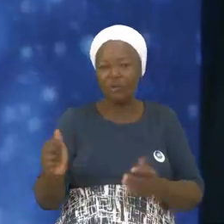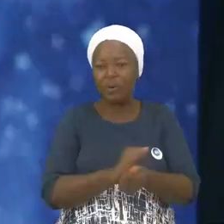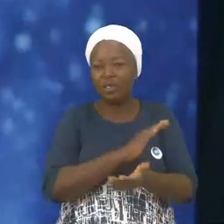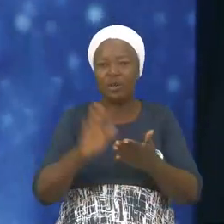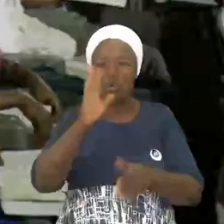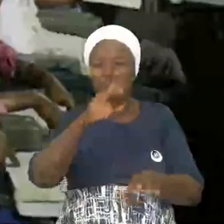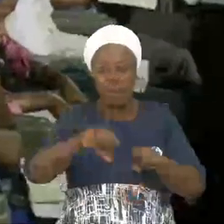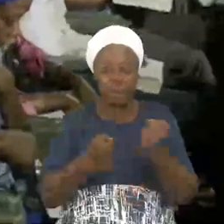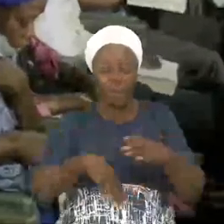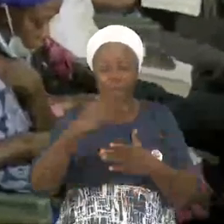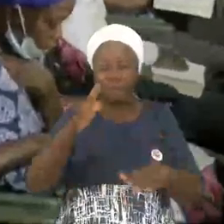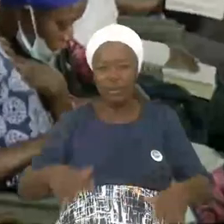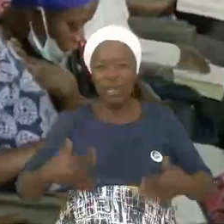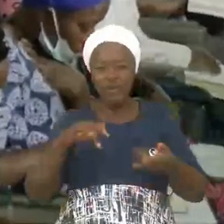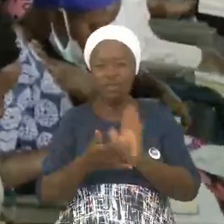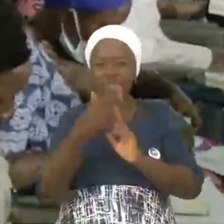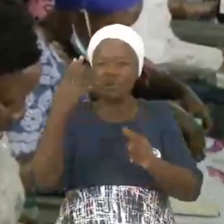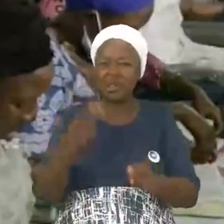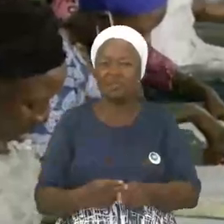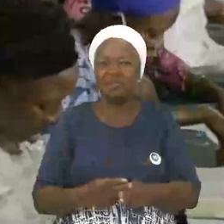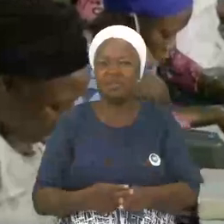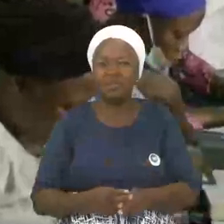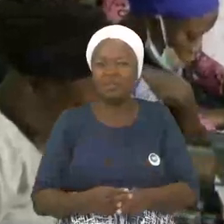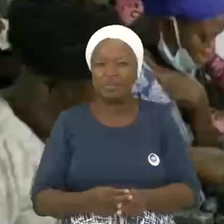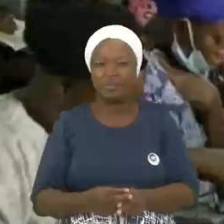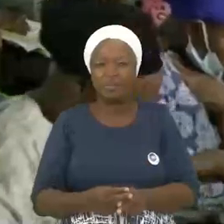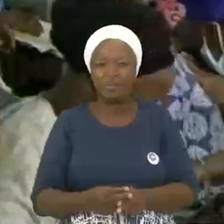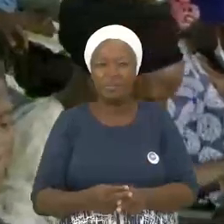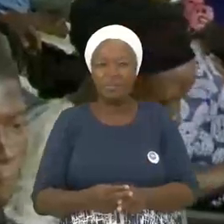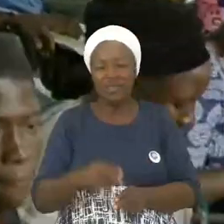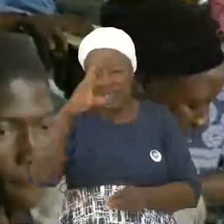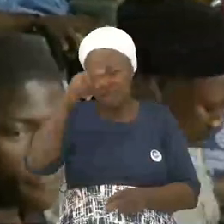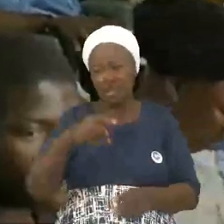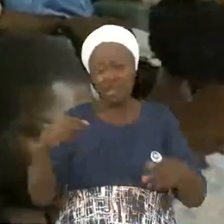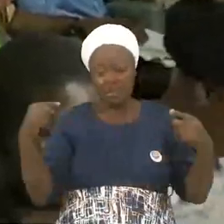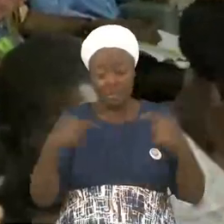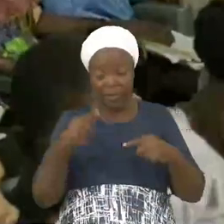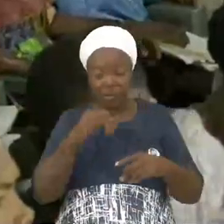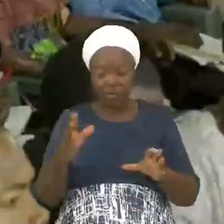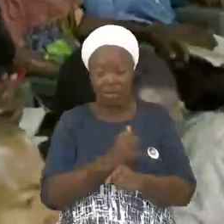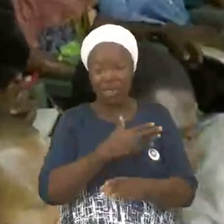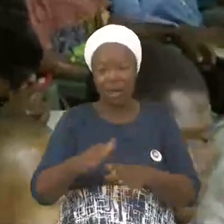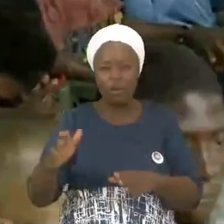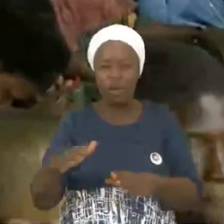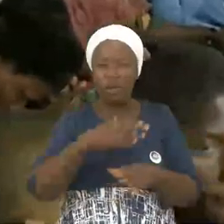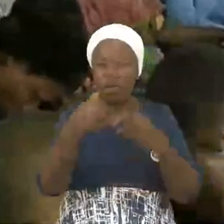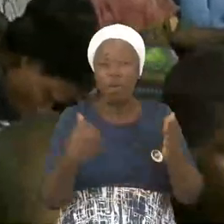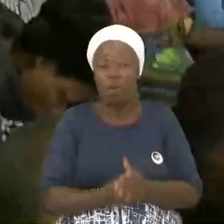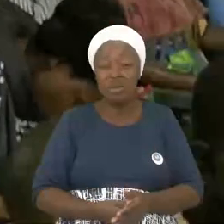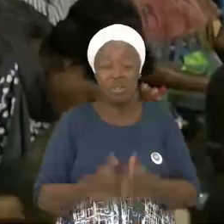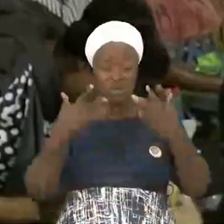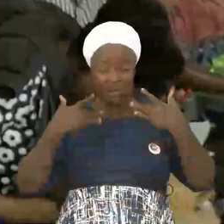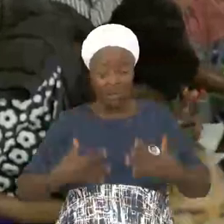toi ce soir, mais le prince de perdition sera brisé de ta vie. Sa douleur